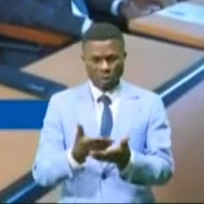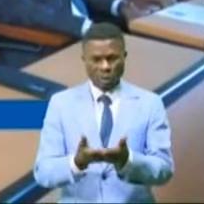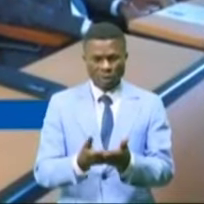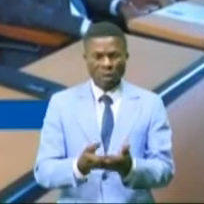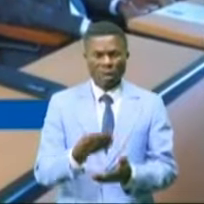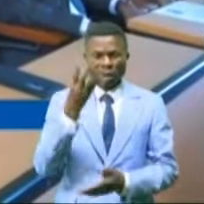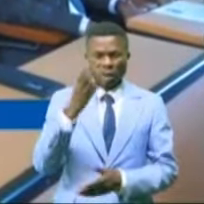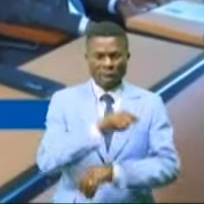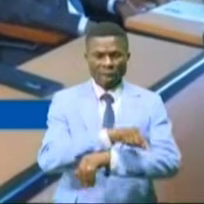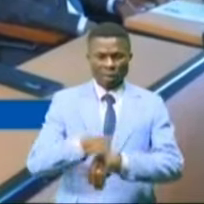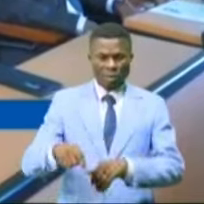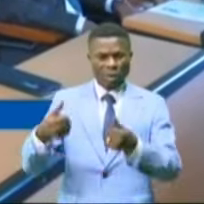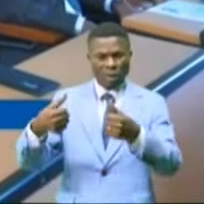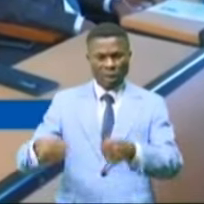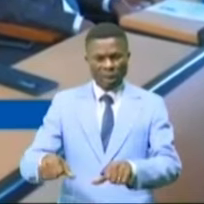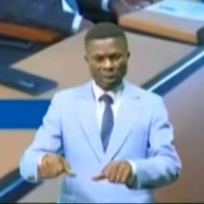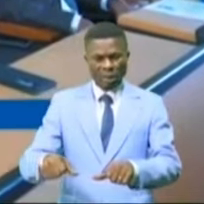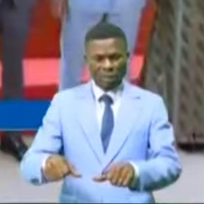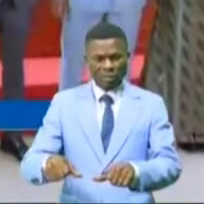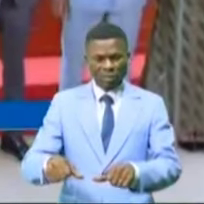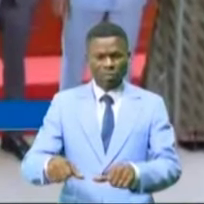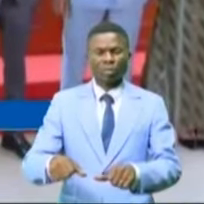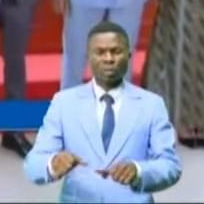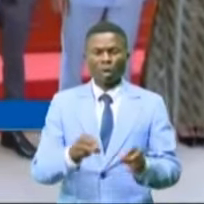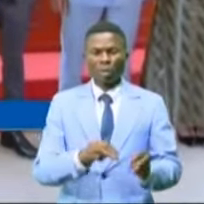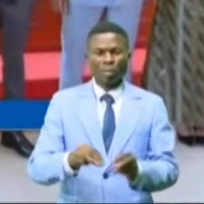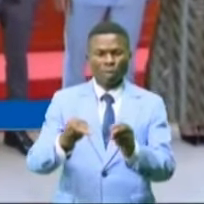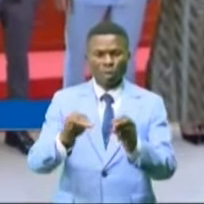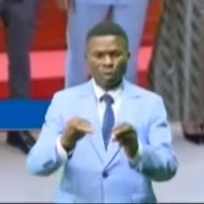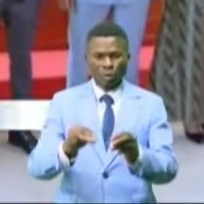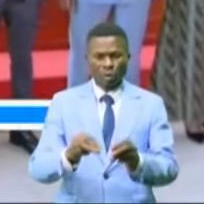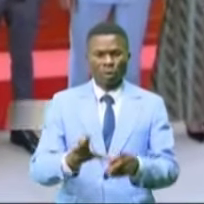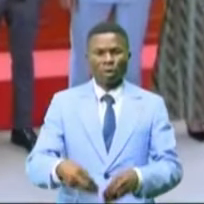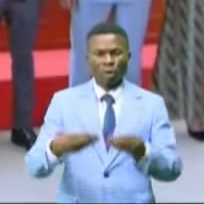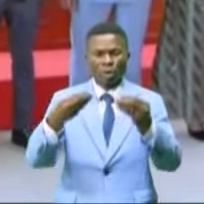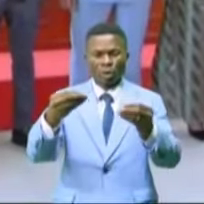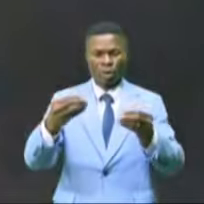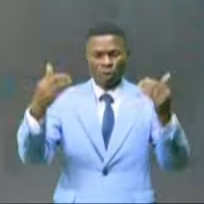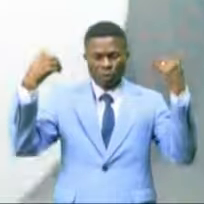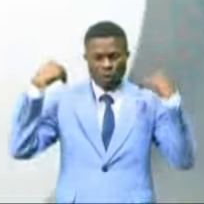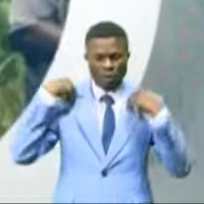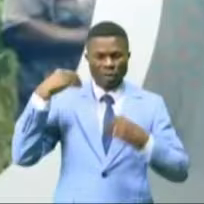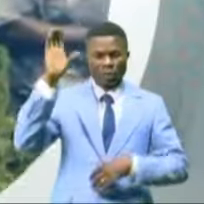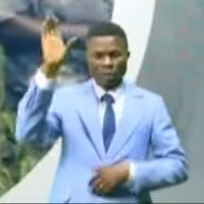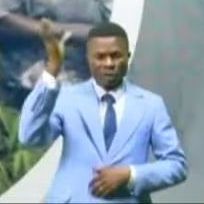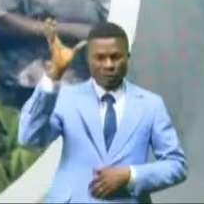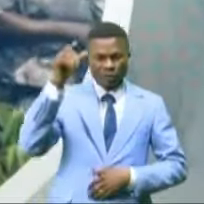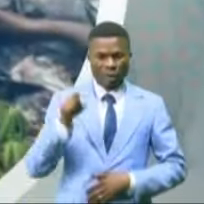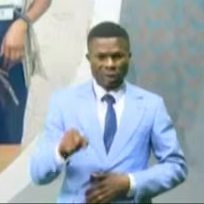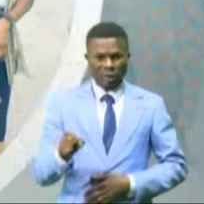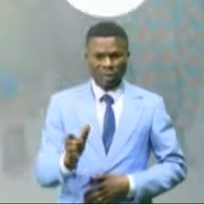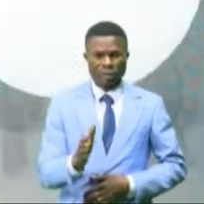quatre sièges restent à pourvoir et les modes, c'est la cooptation des chefs coutumiers.